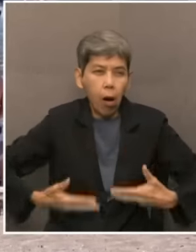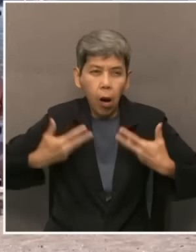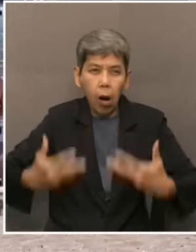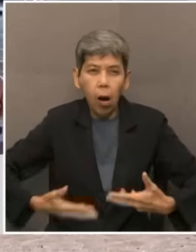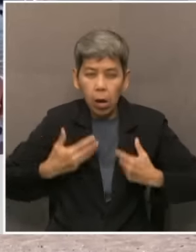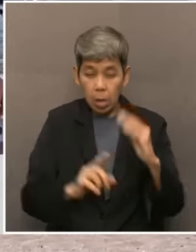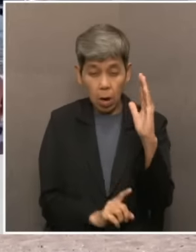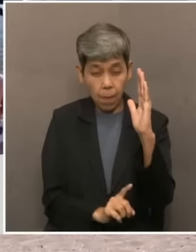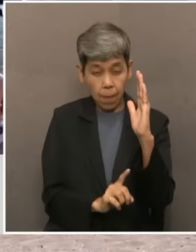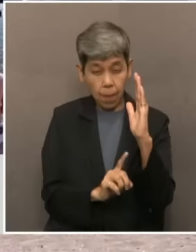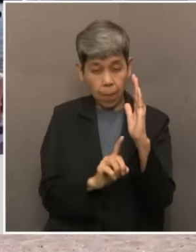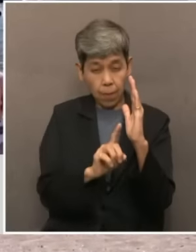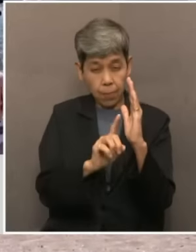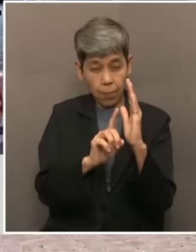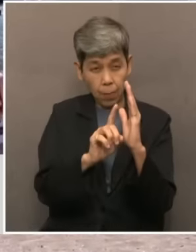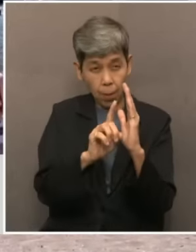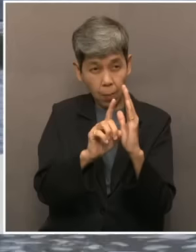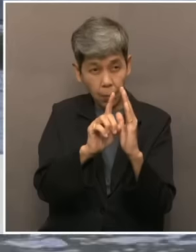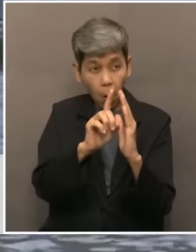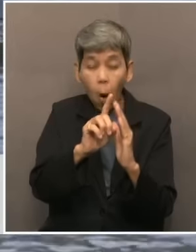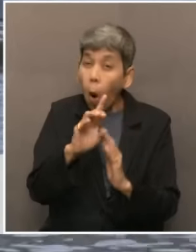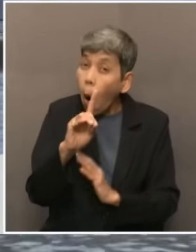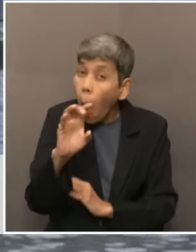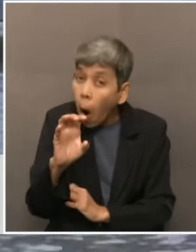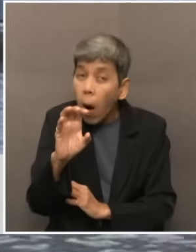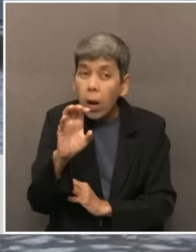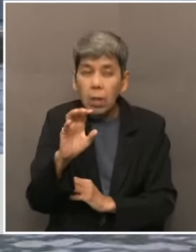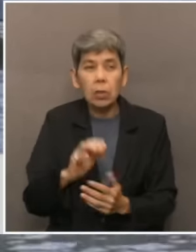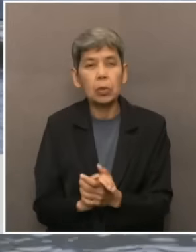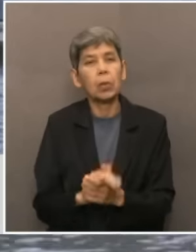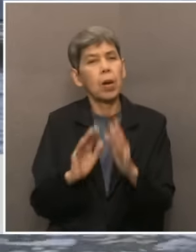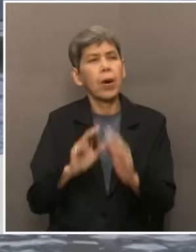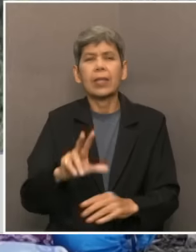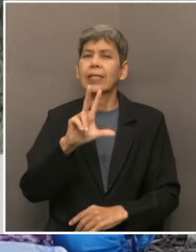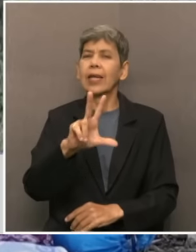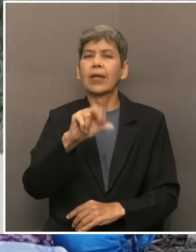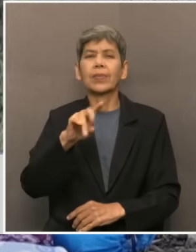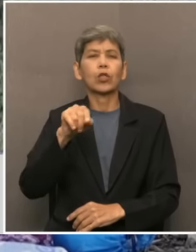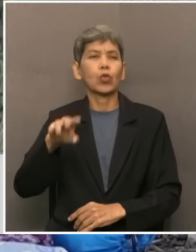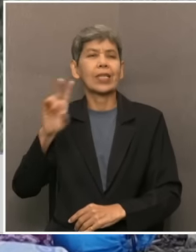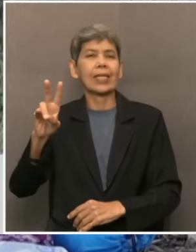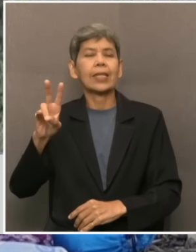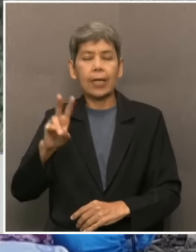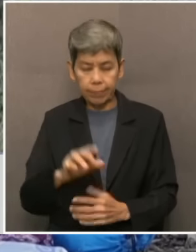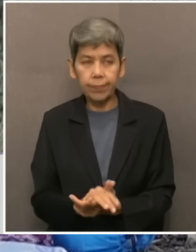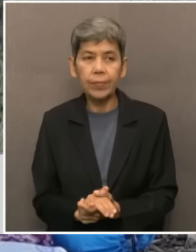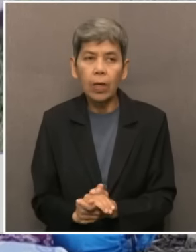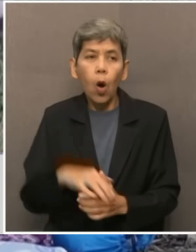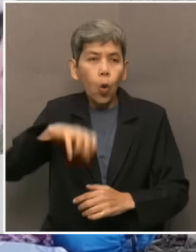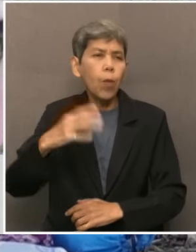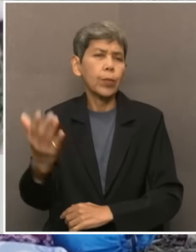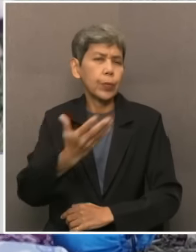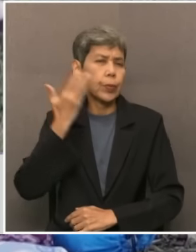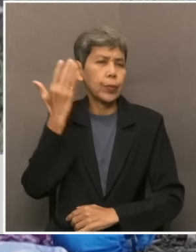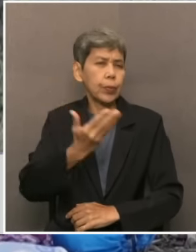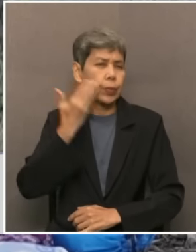อุณภูมสูงกว่า 100 องศาฟาเรนไฮตหรือ 37.7 องศาเซลเซีสค่ะกรมอตุนิโ